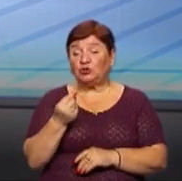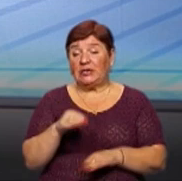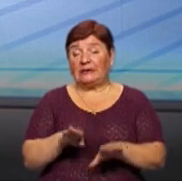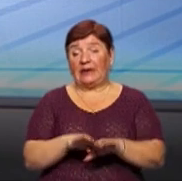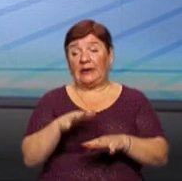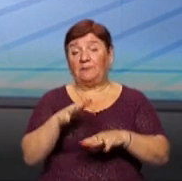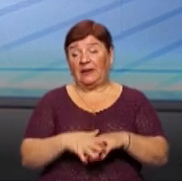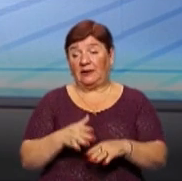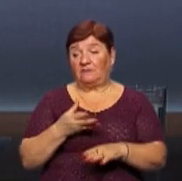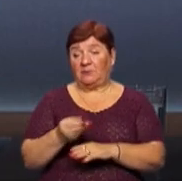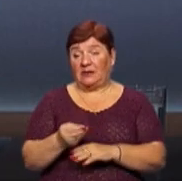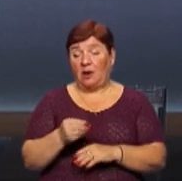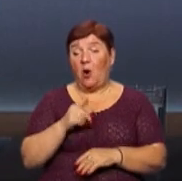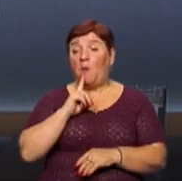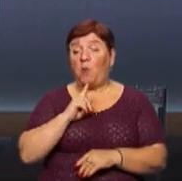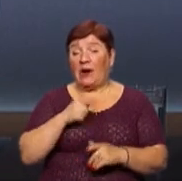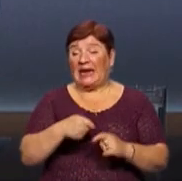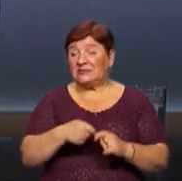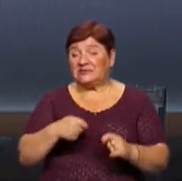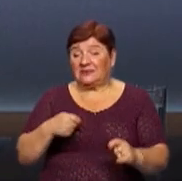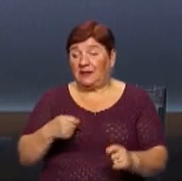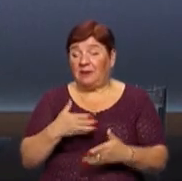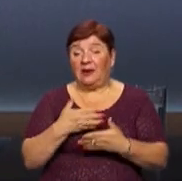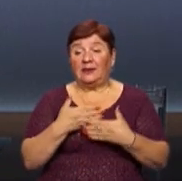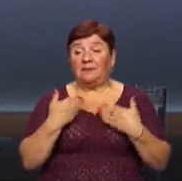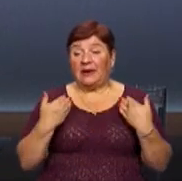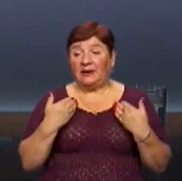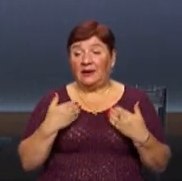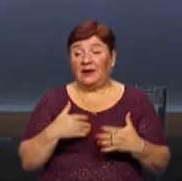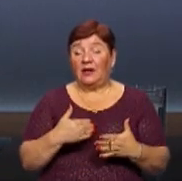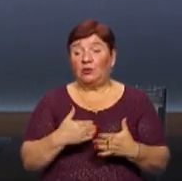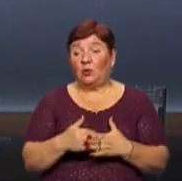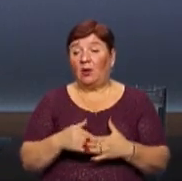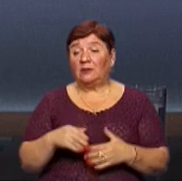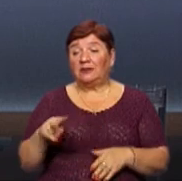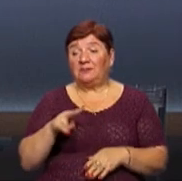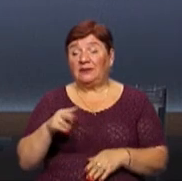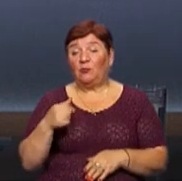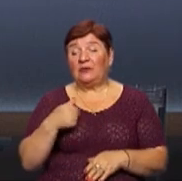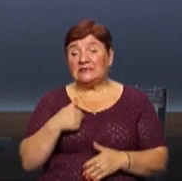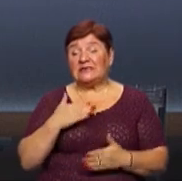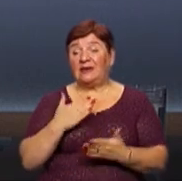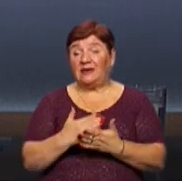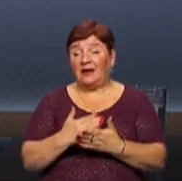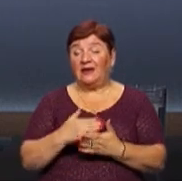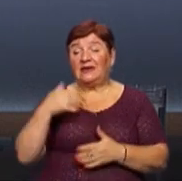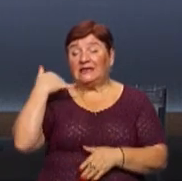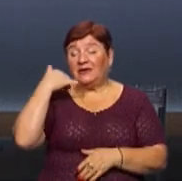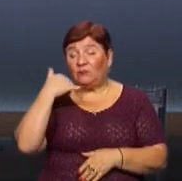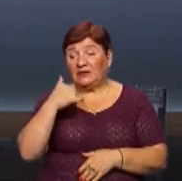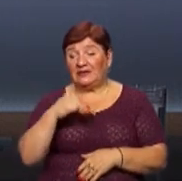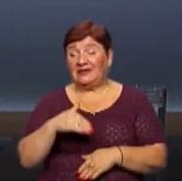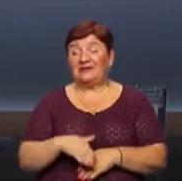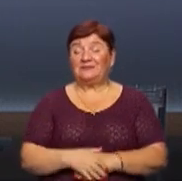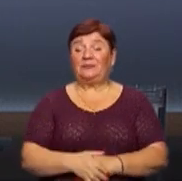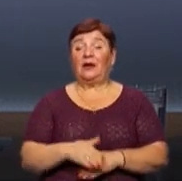банки виплачують. Затримки поки не було. Ми ще повернемося до липневих перерахунків. У нас є знову телефонний дзвіночок.